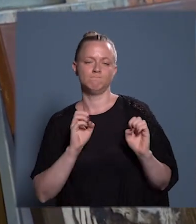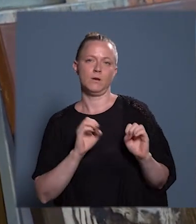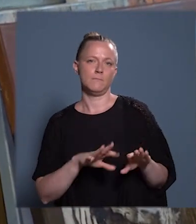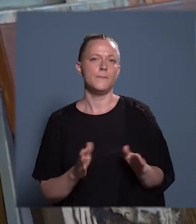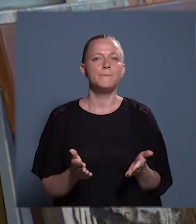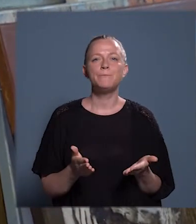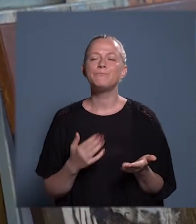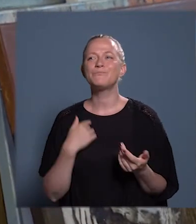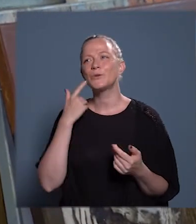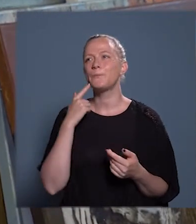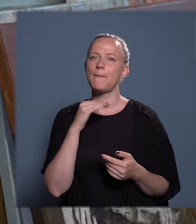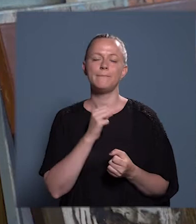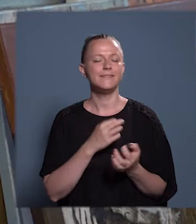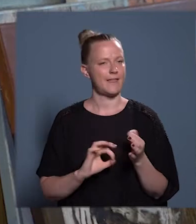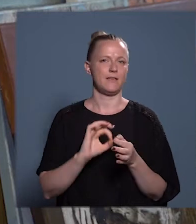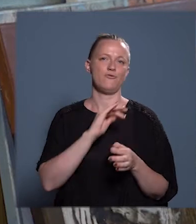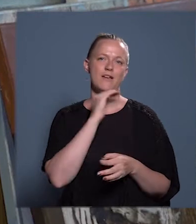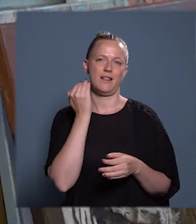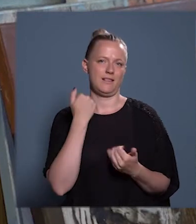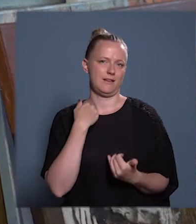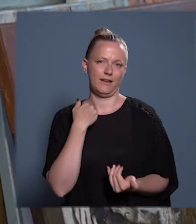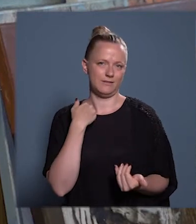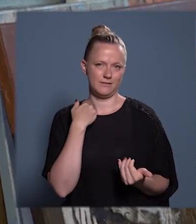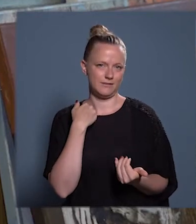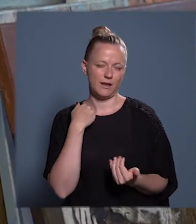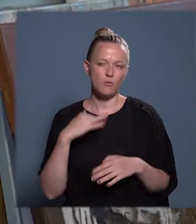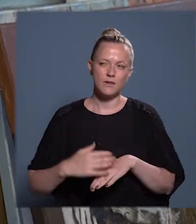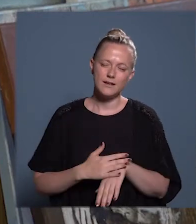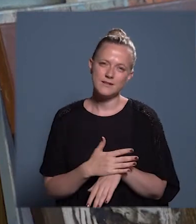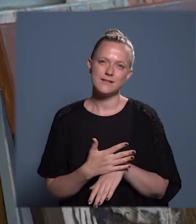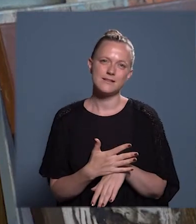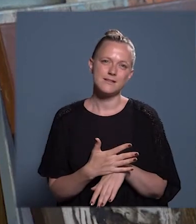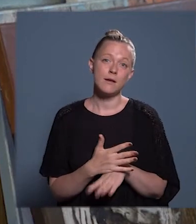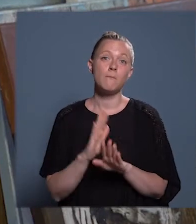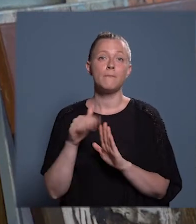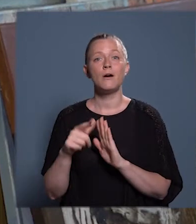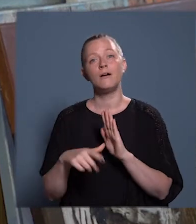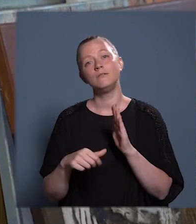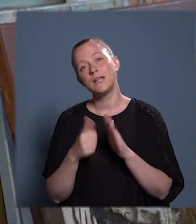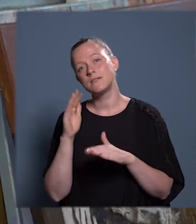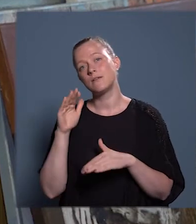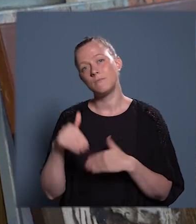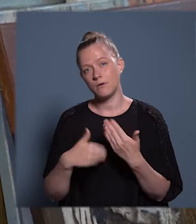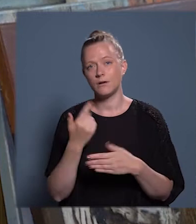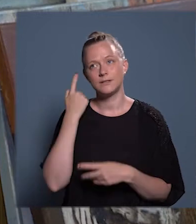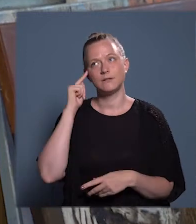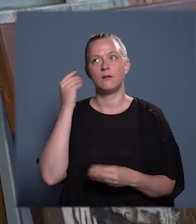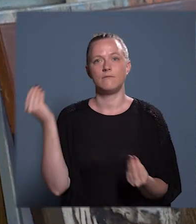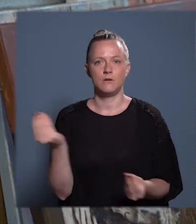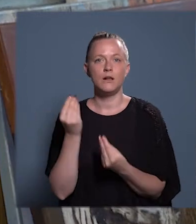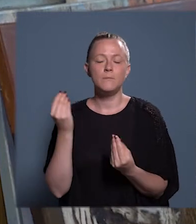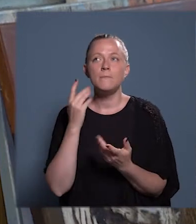vagyok vele teljesen úgy megelégedve, hogy azt érzem, hogy majd egyszer valamit kitalálok. Már